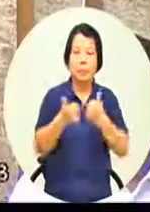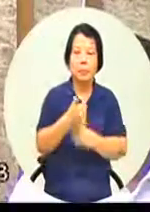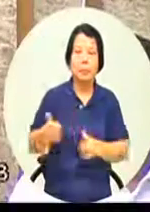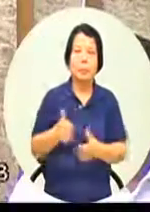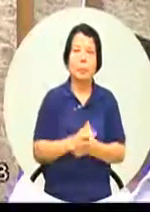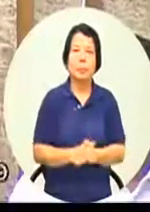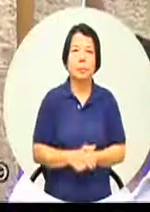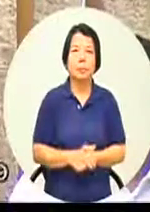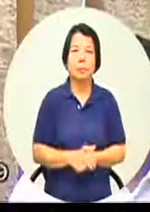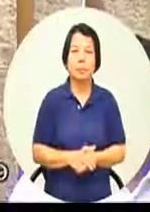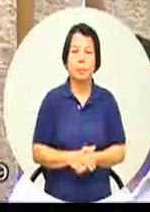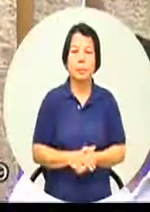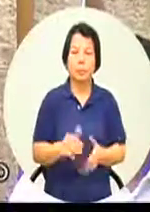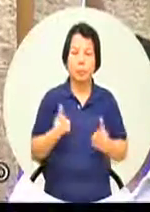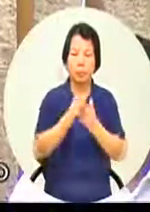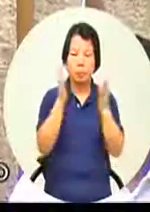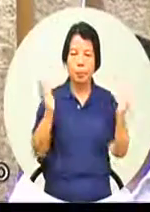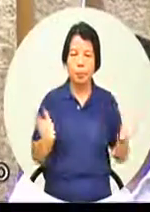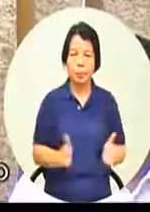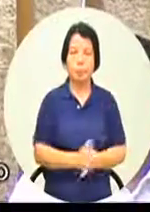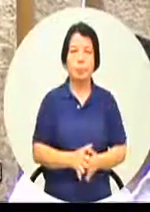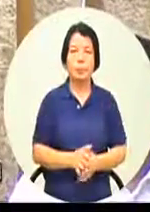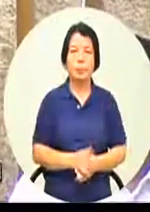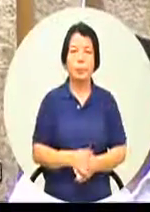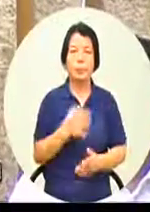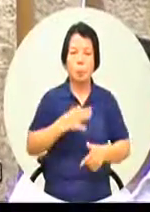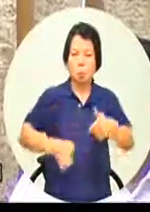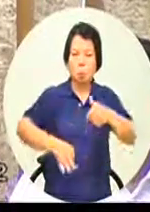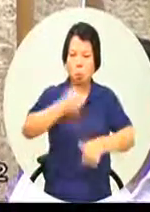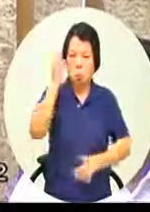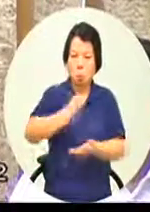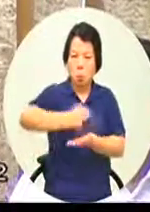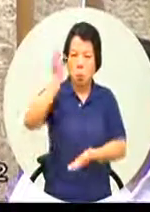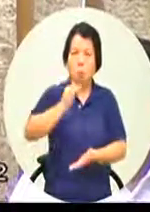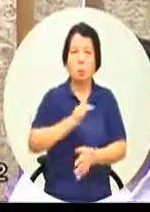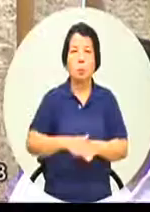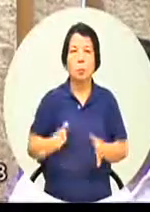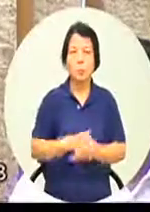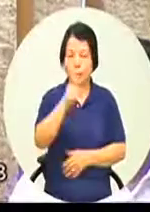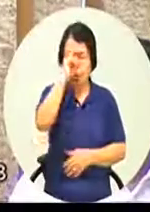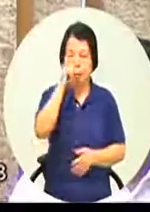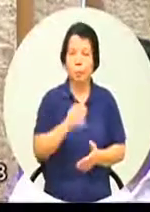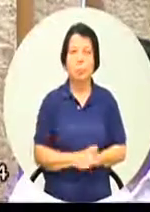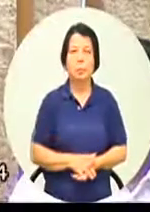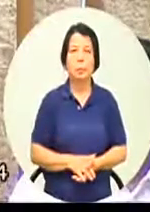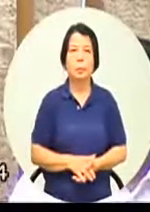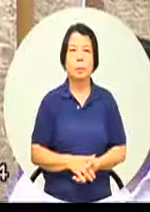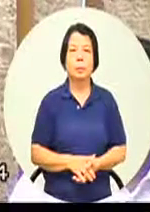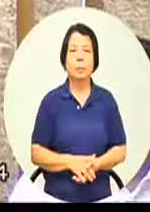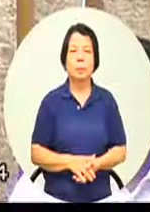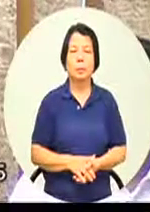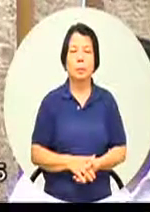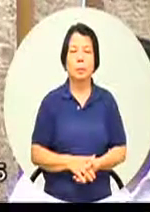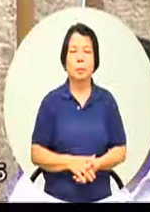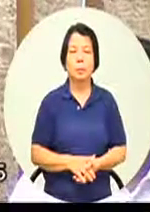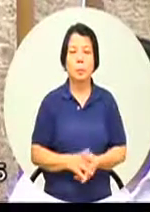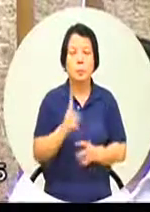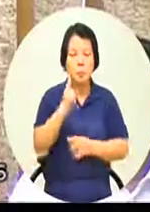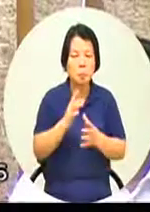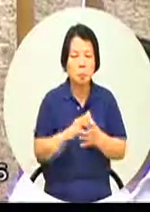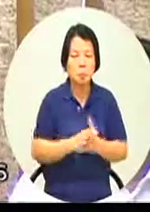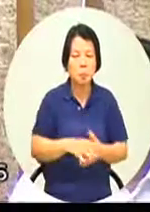是整个那个单价会比较高的部分，那我们也会希望就是说有比较不一样的业者能